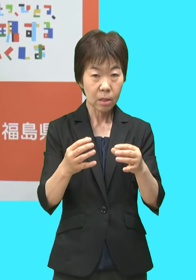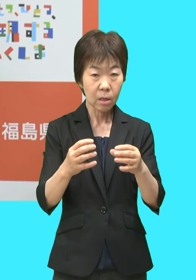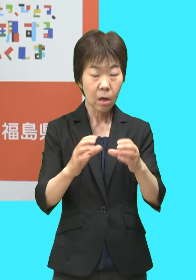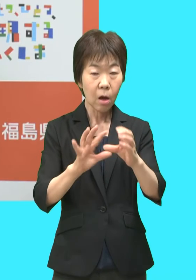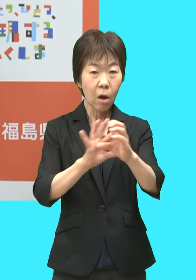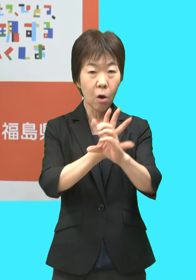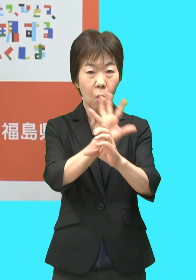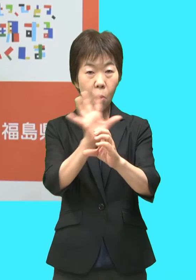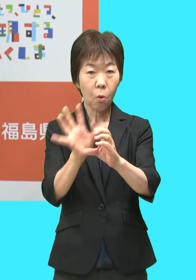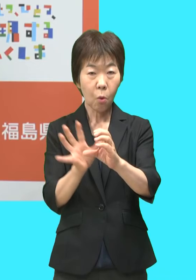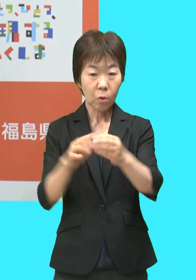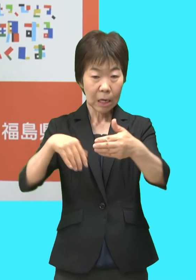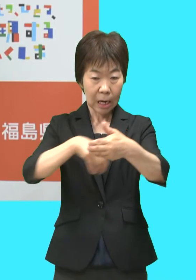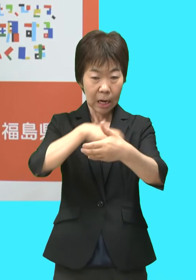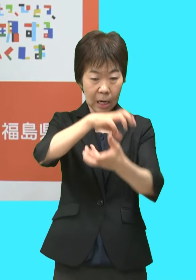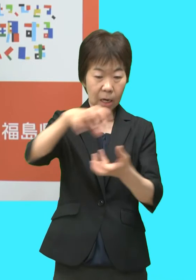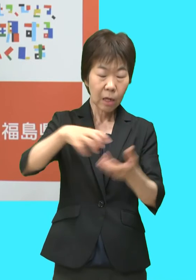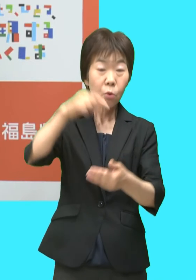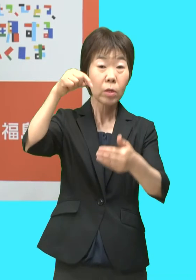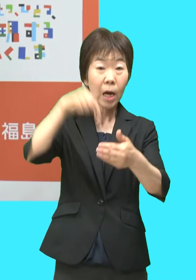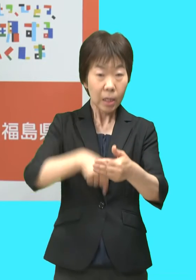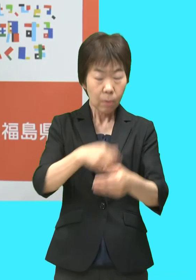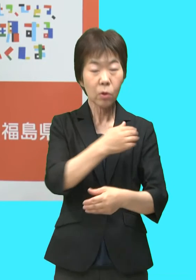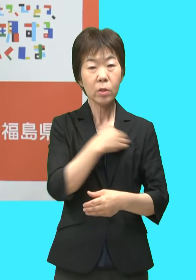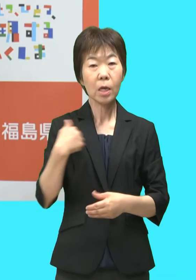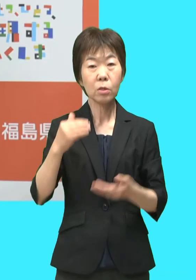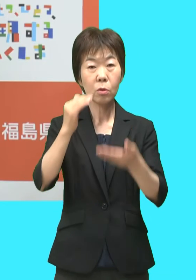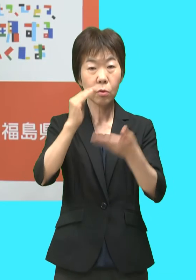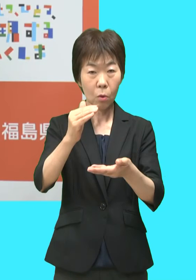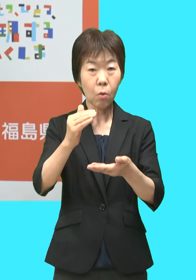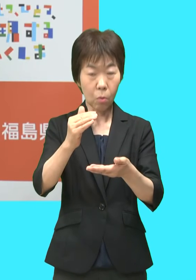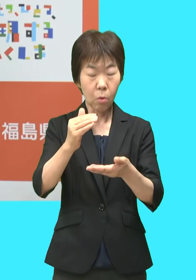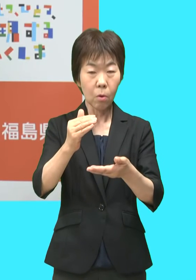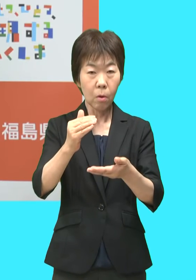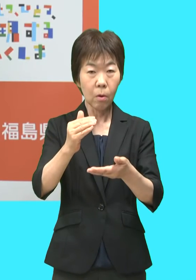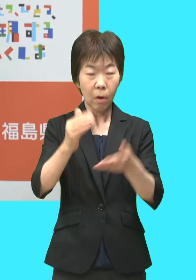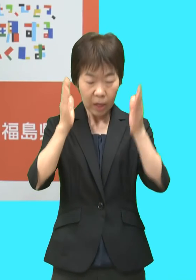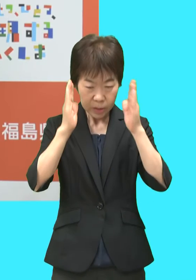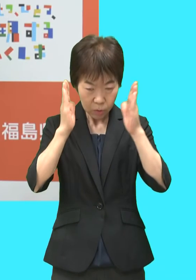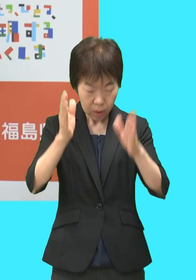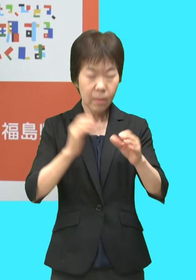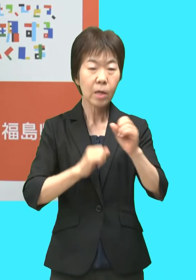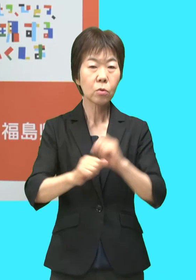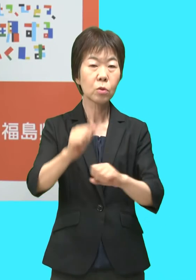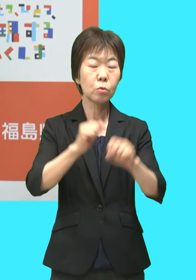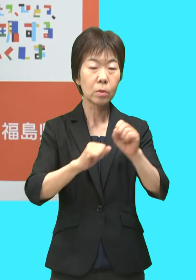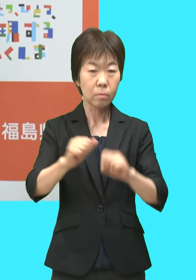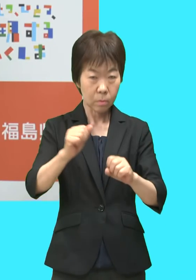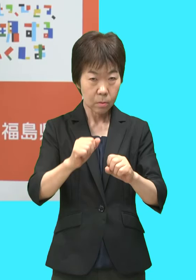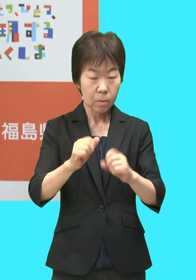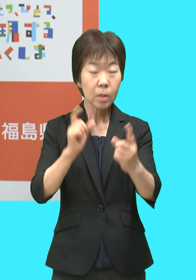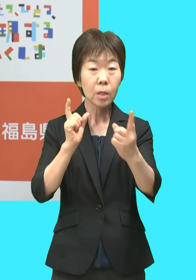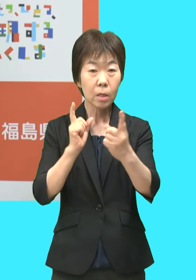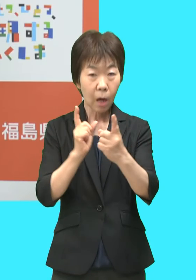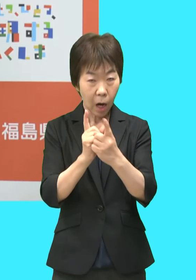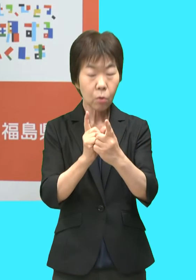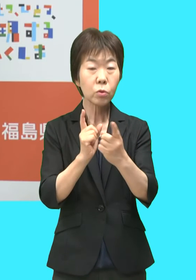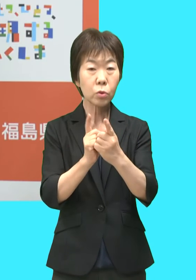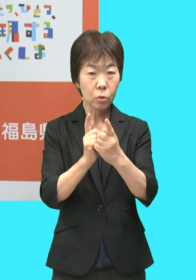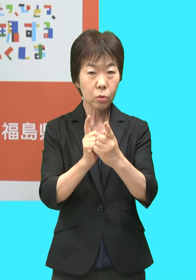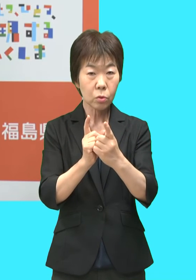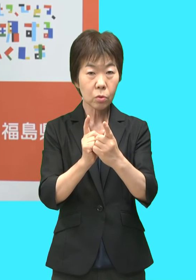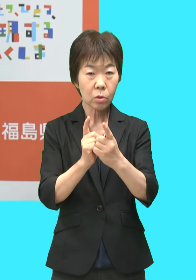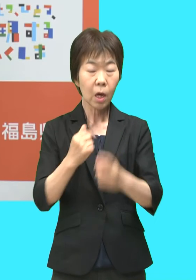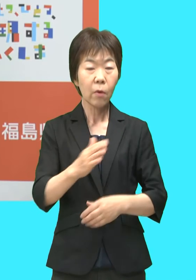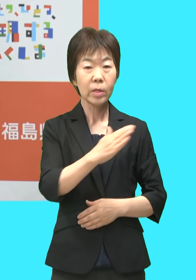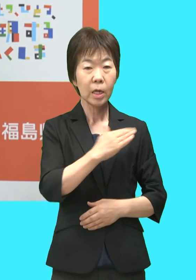禍においてもできることをまず今一生懸命取り組んでいくこと、誠心誠意対応することが我